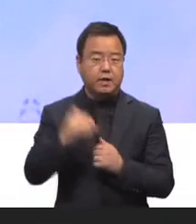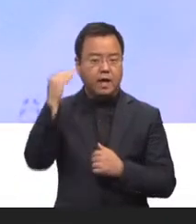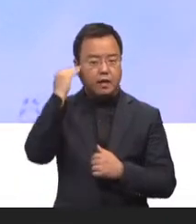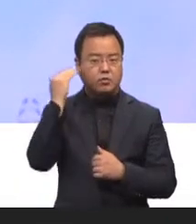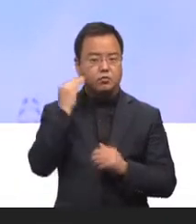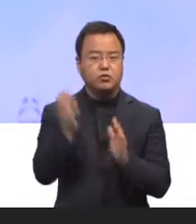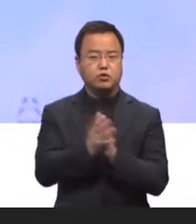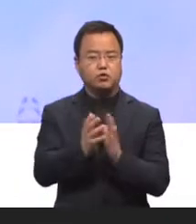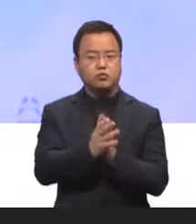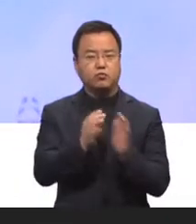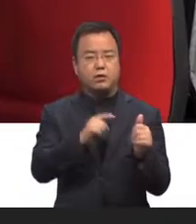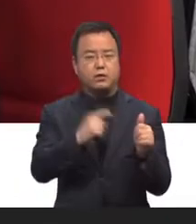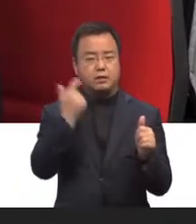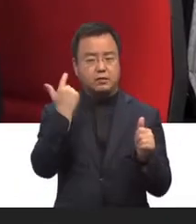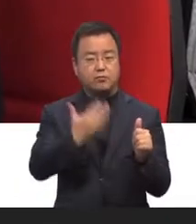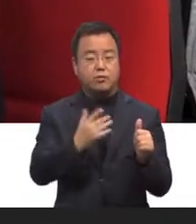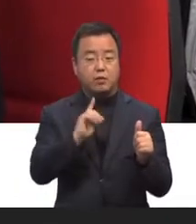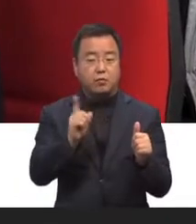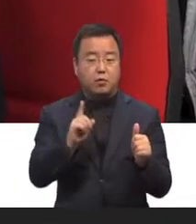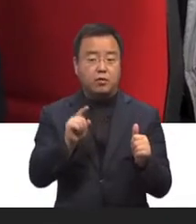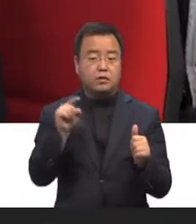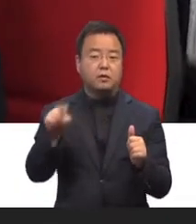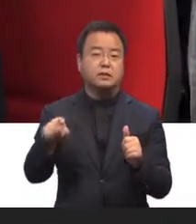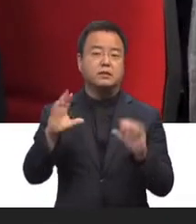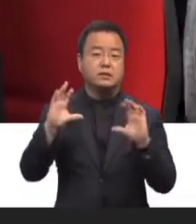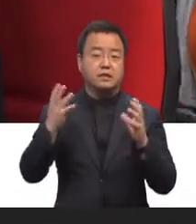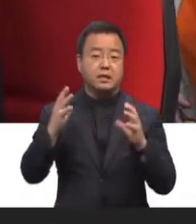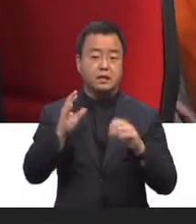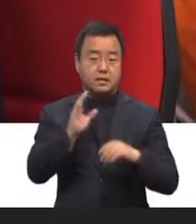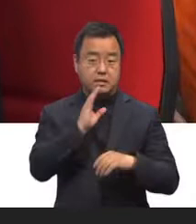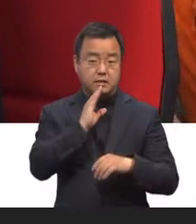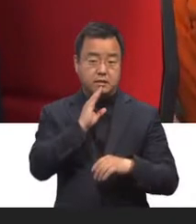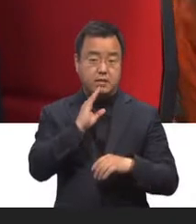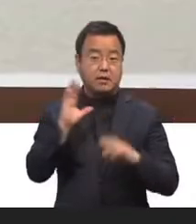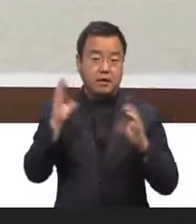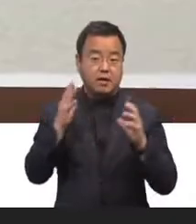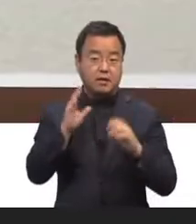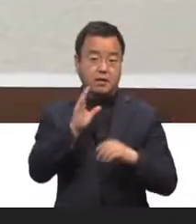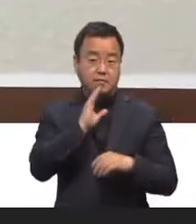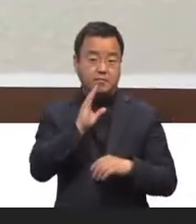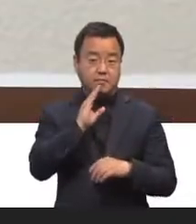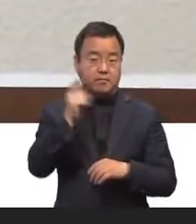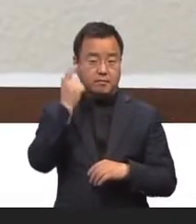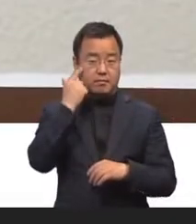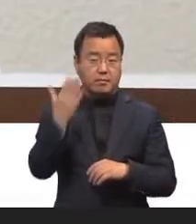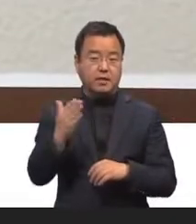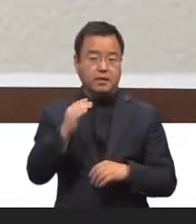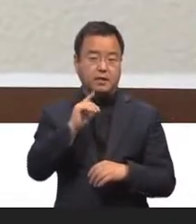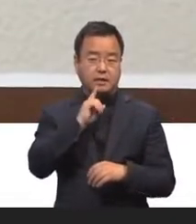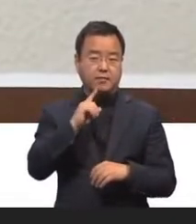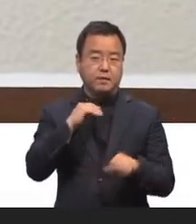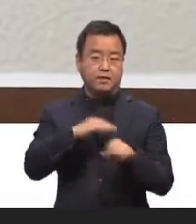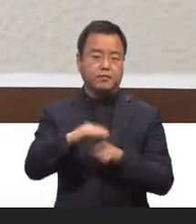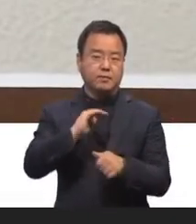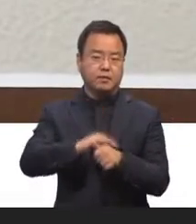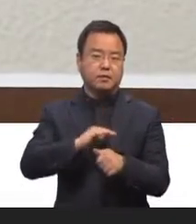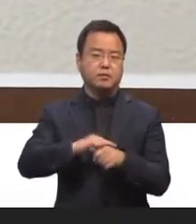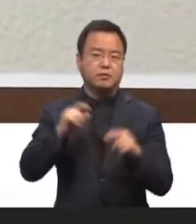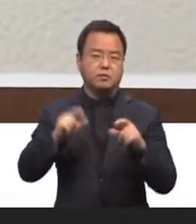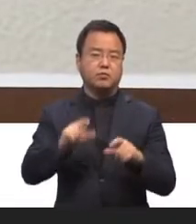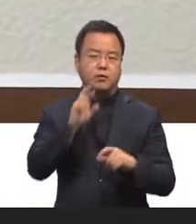친구에게 물어보니 그 말은 바로 그 아이가 그 아이라는 경상도 지방의 사투리라는